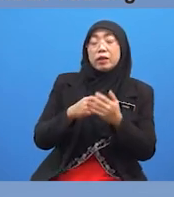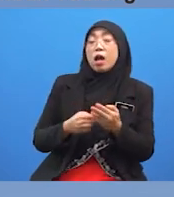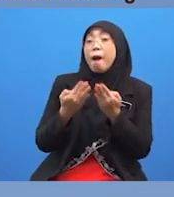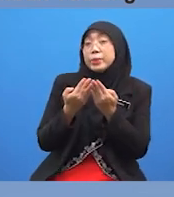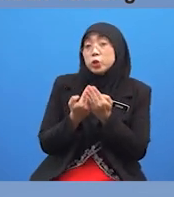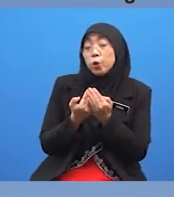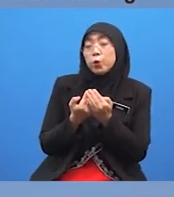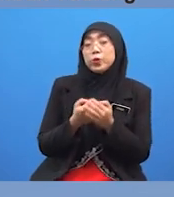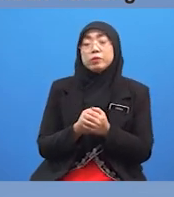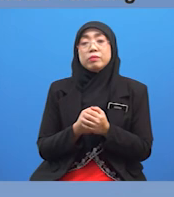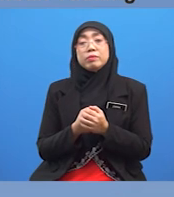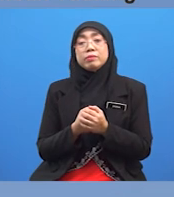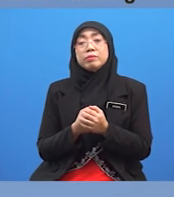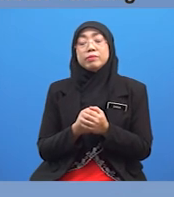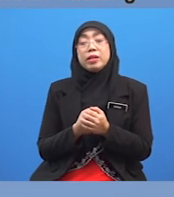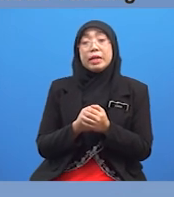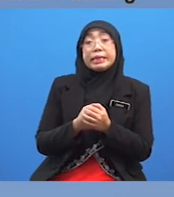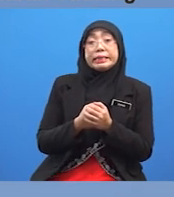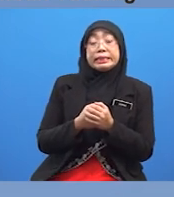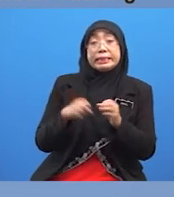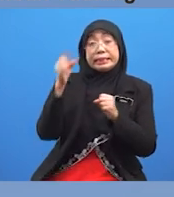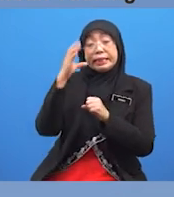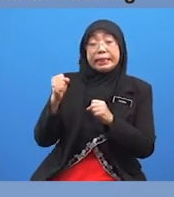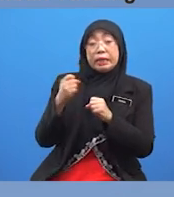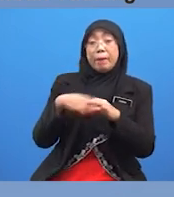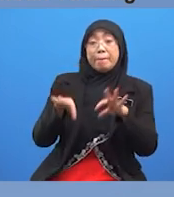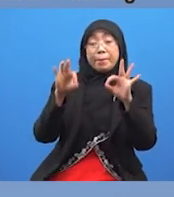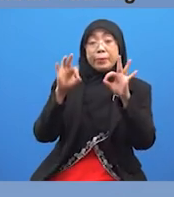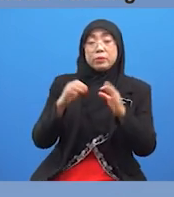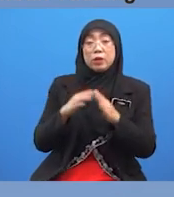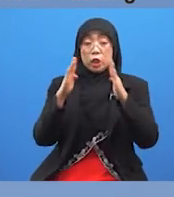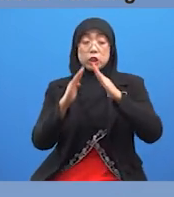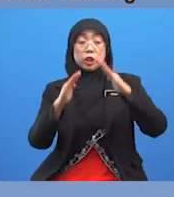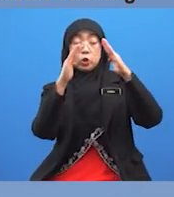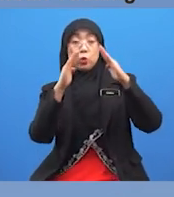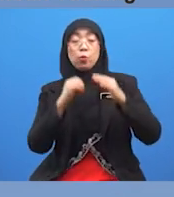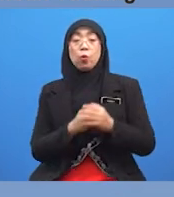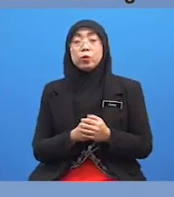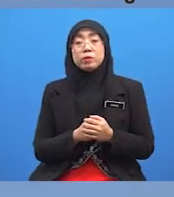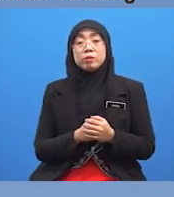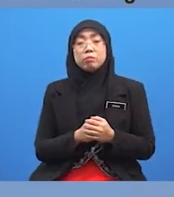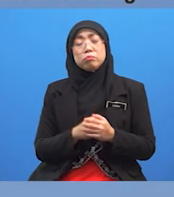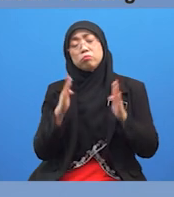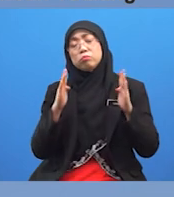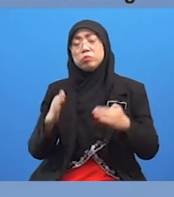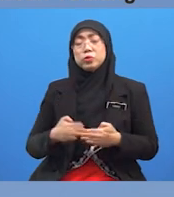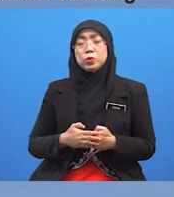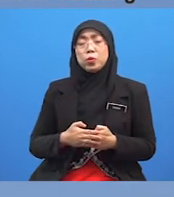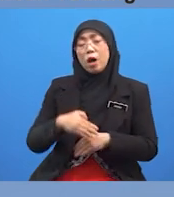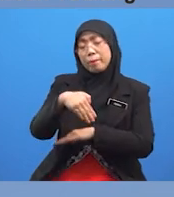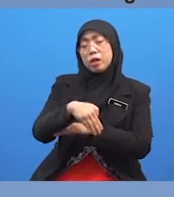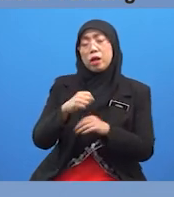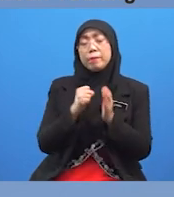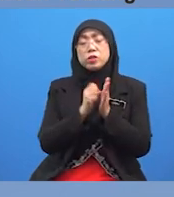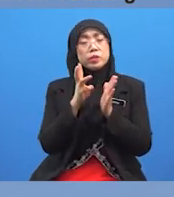kerana syarikat pelombongan berjaya ditubuhkan. Dia bersolat tahajud dan